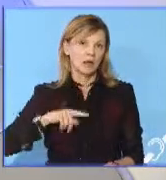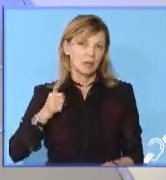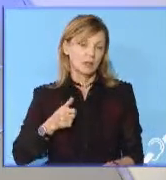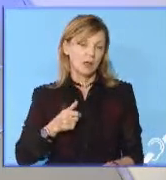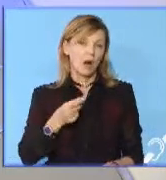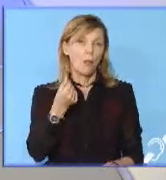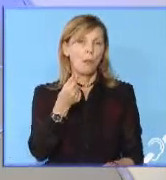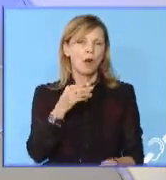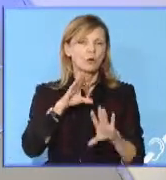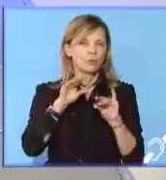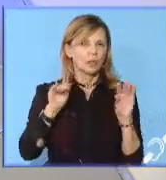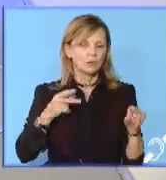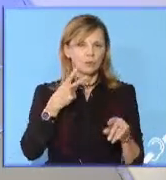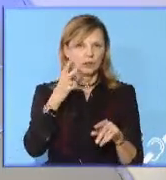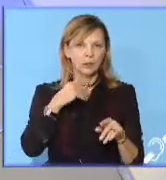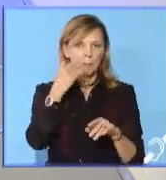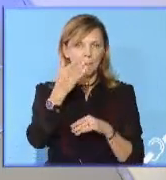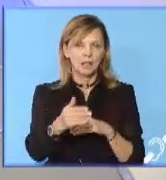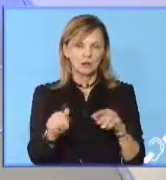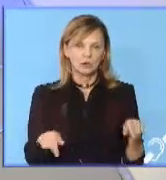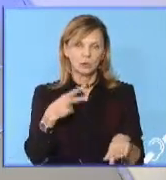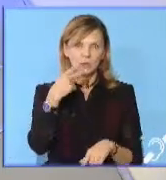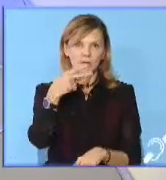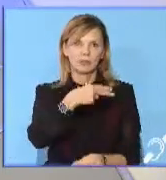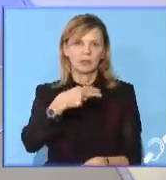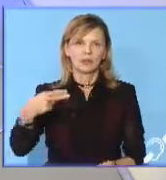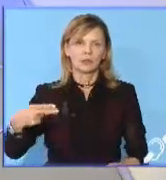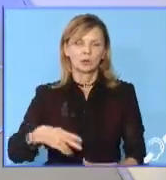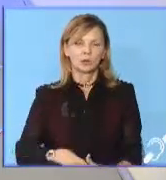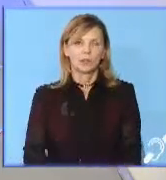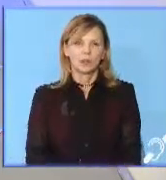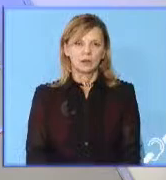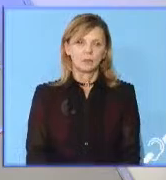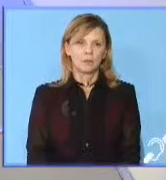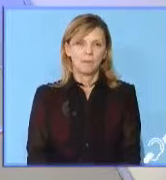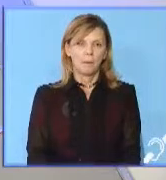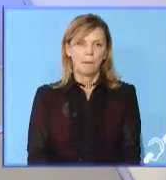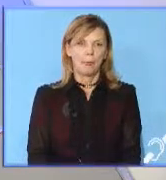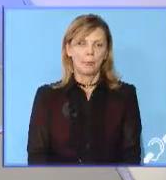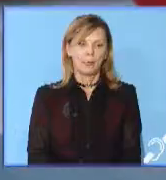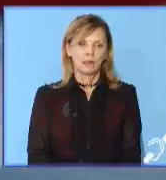sumă importantă de bani. Vă dau detalii imediat. Să vedem titlurile ediției.